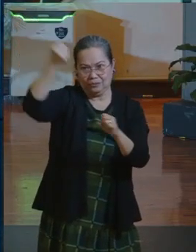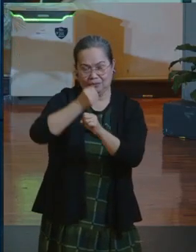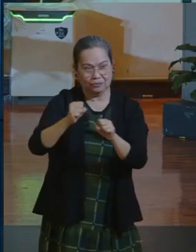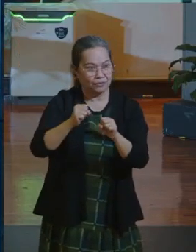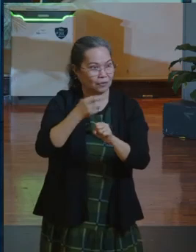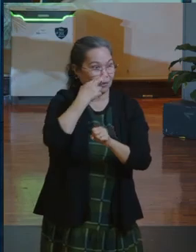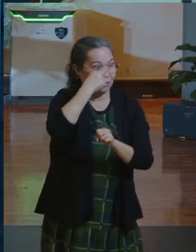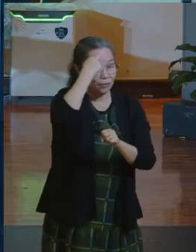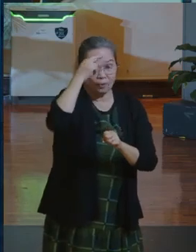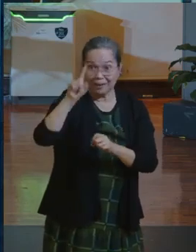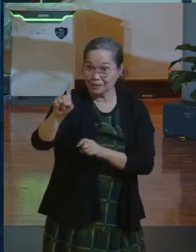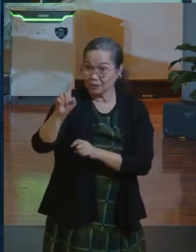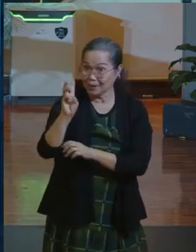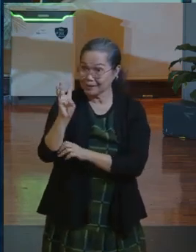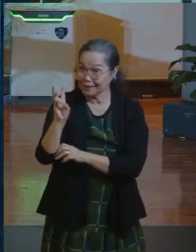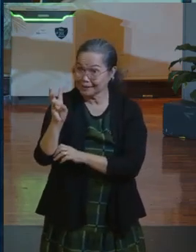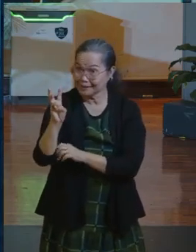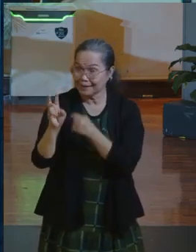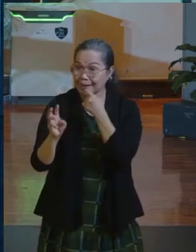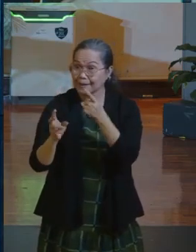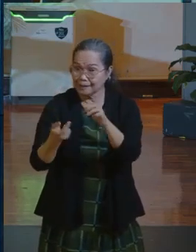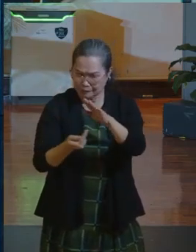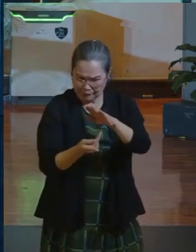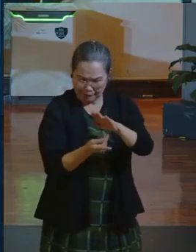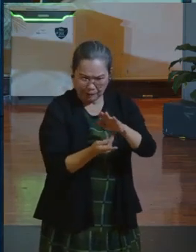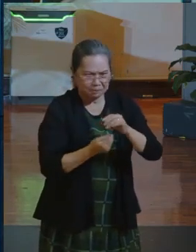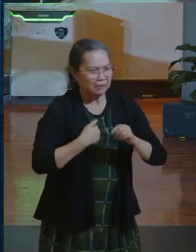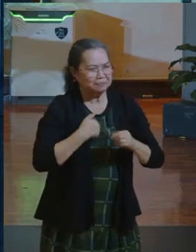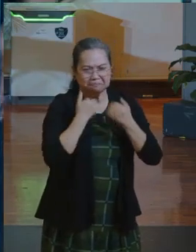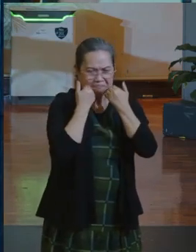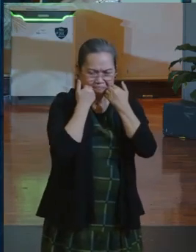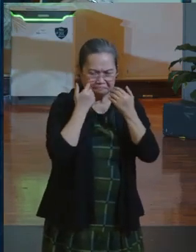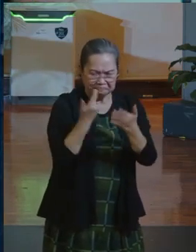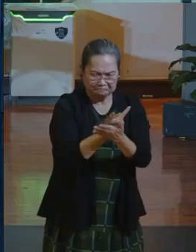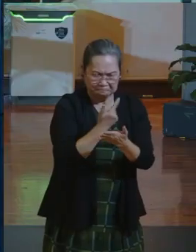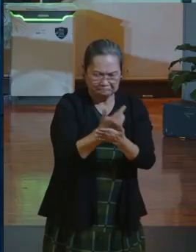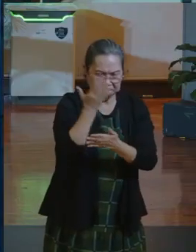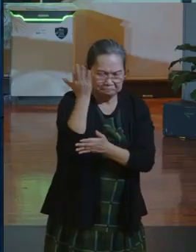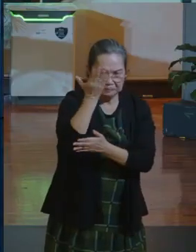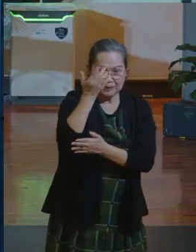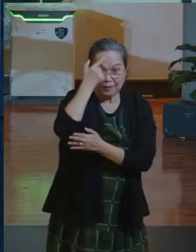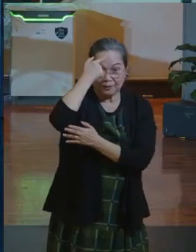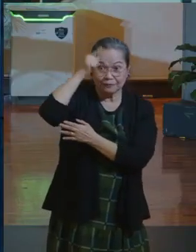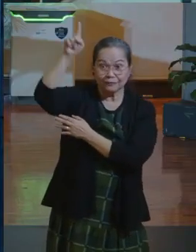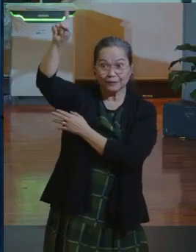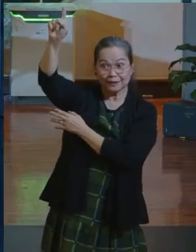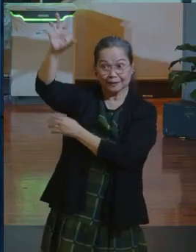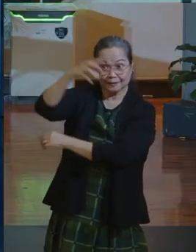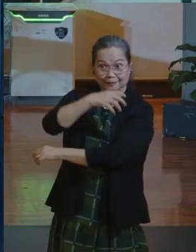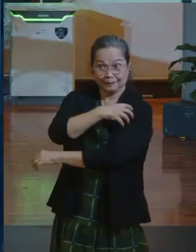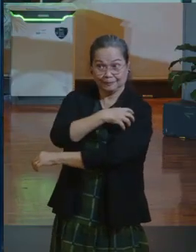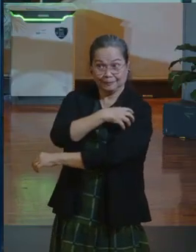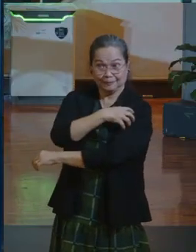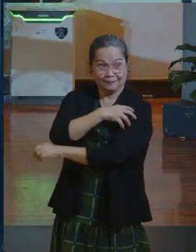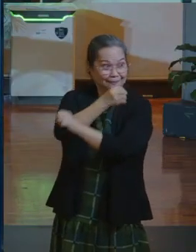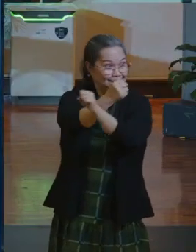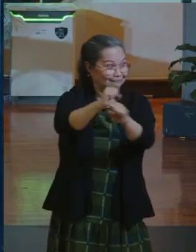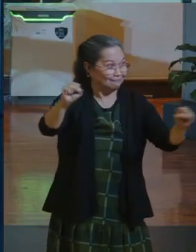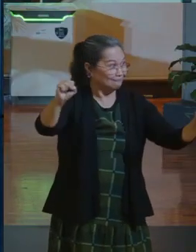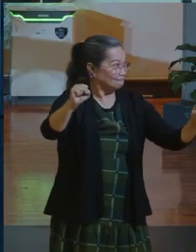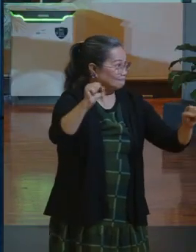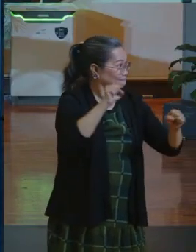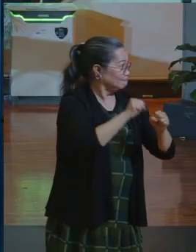Romans 1:16, sabi ni Pablo, I am not ashamed of the gospel, for it is the power of God for salvation.